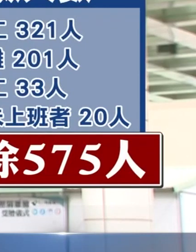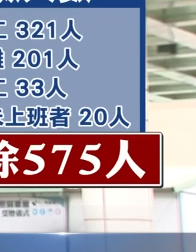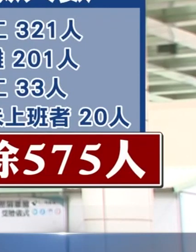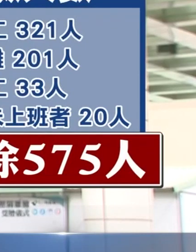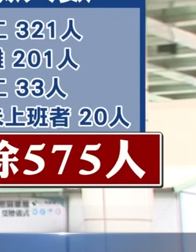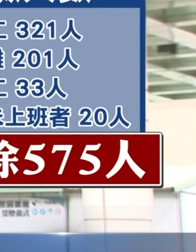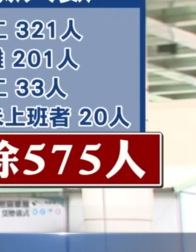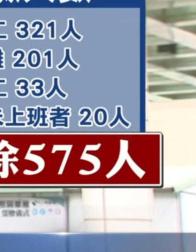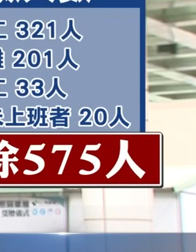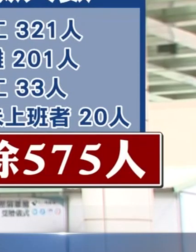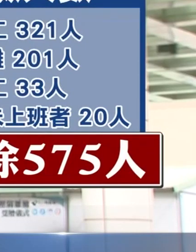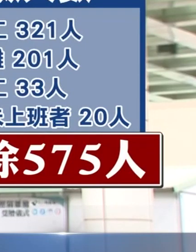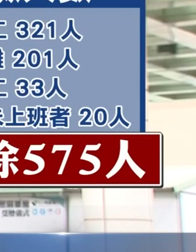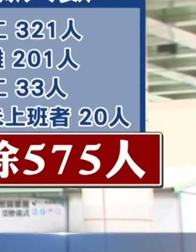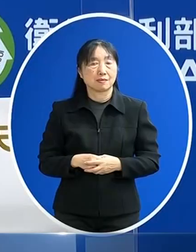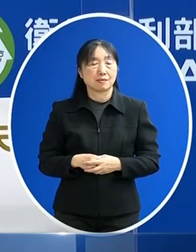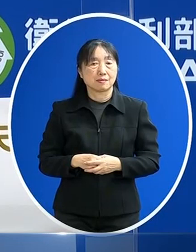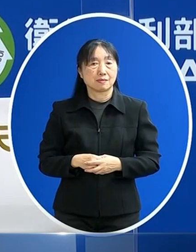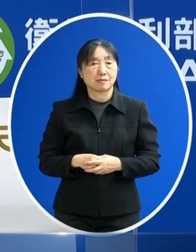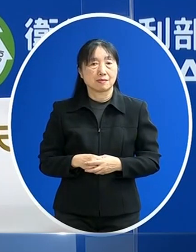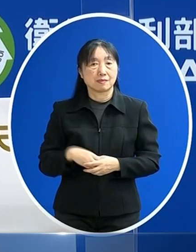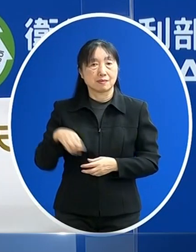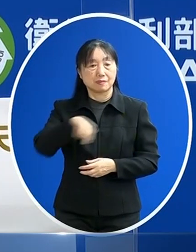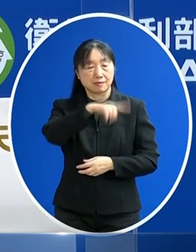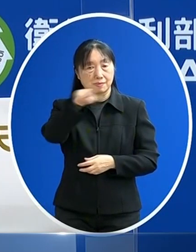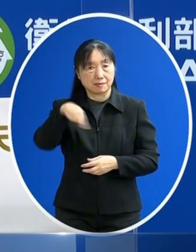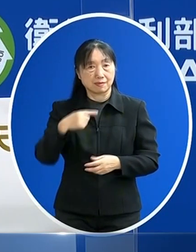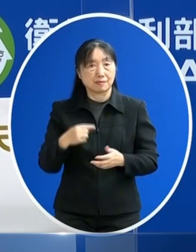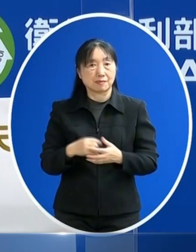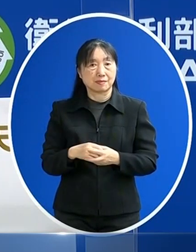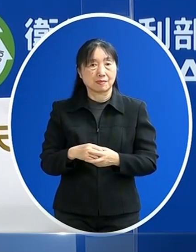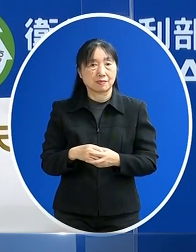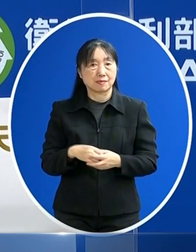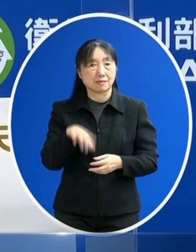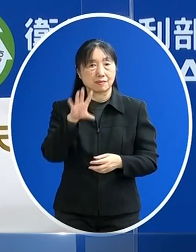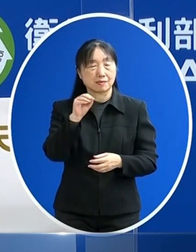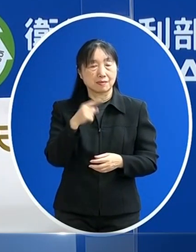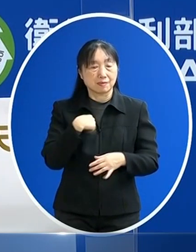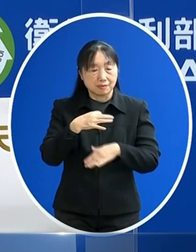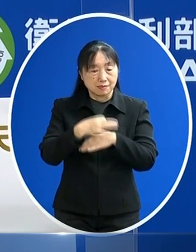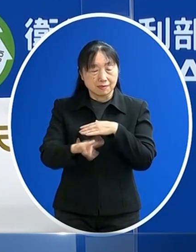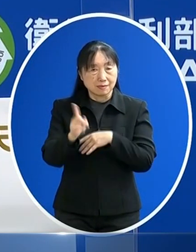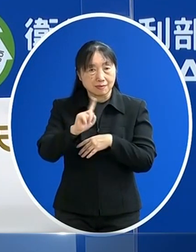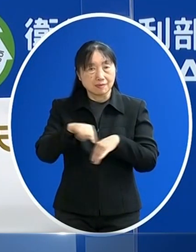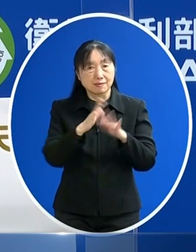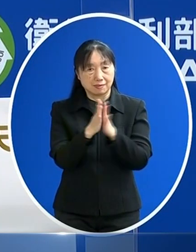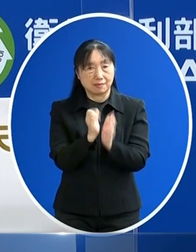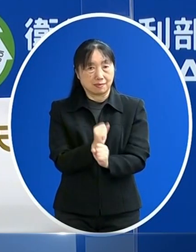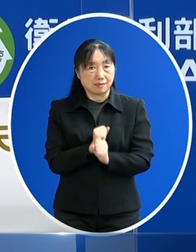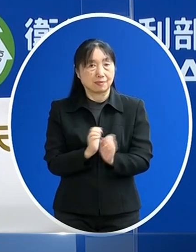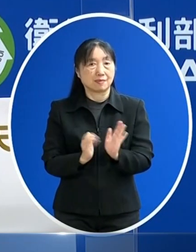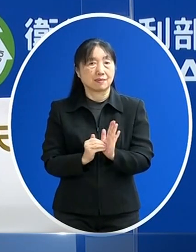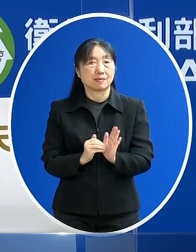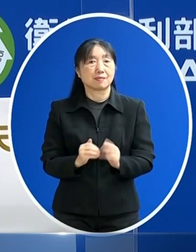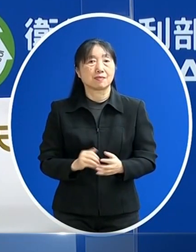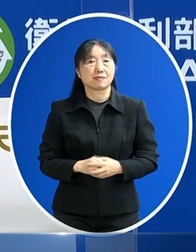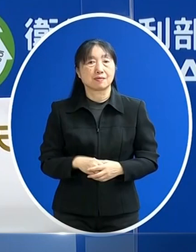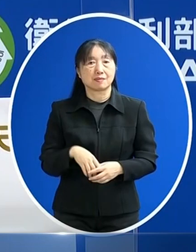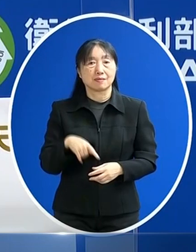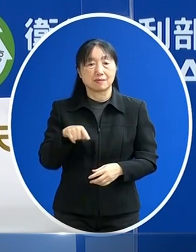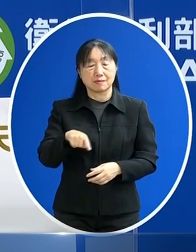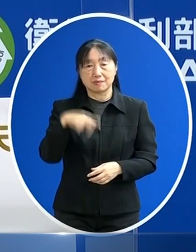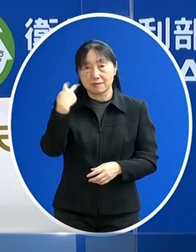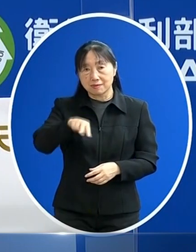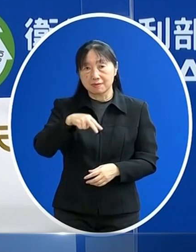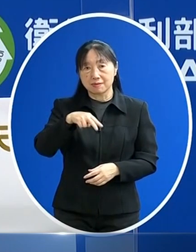将分5批进行核酸检验。 大家看看还没有我们没有注意到的问题嘛？那再来看看这样的一个检